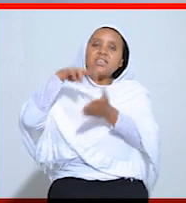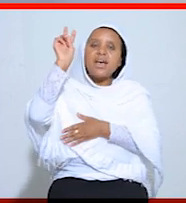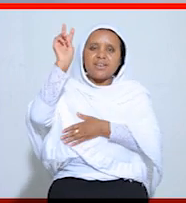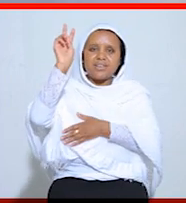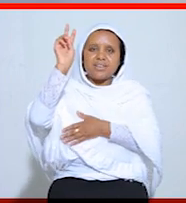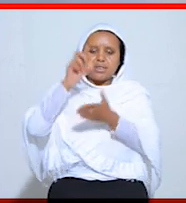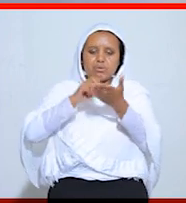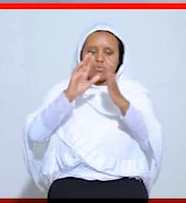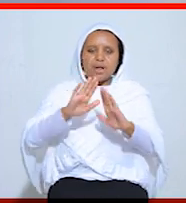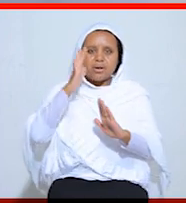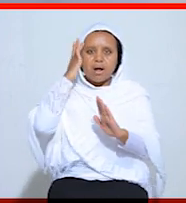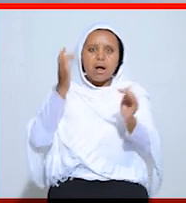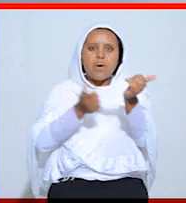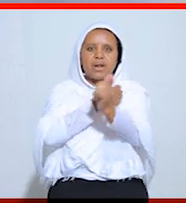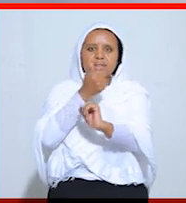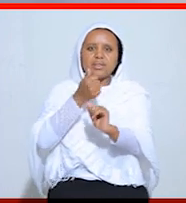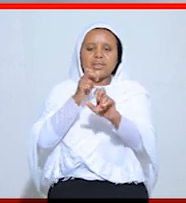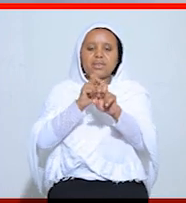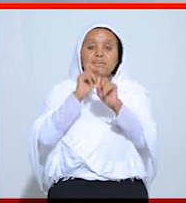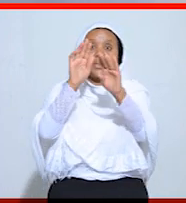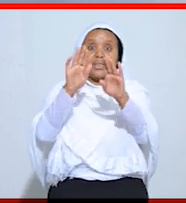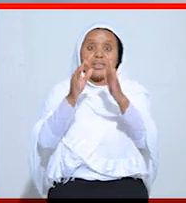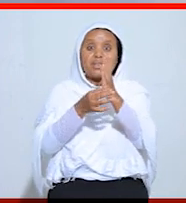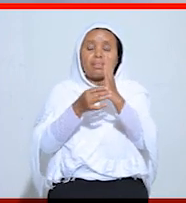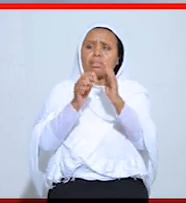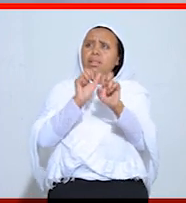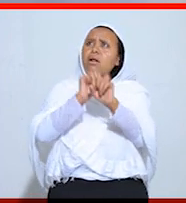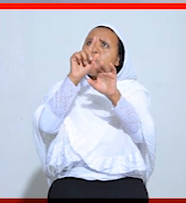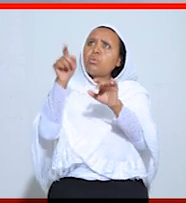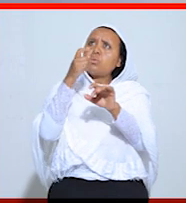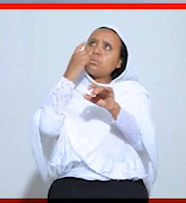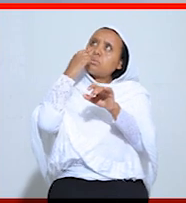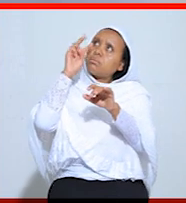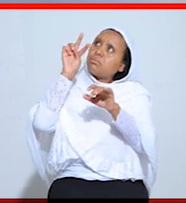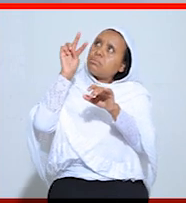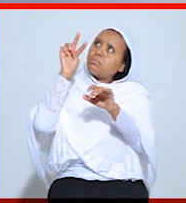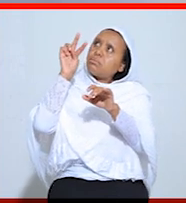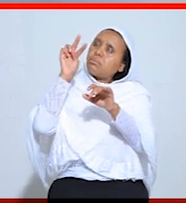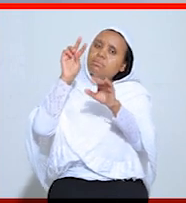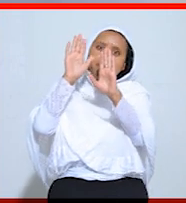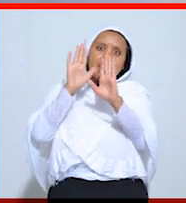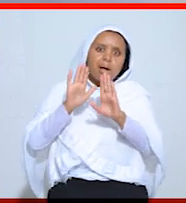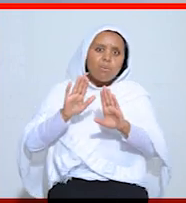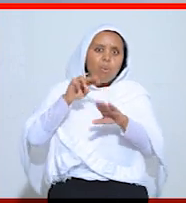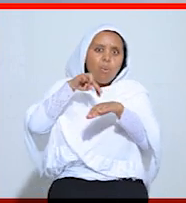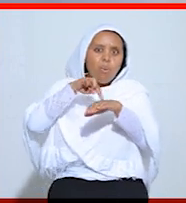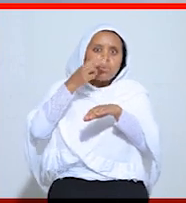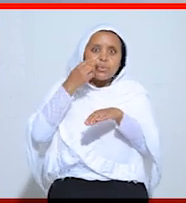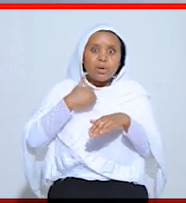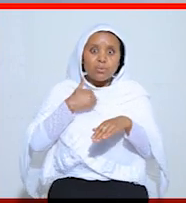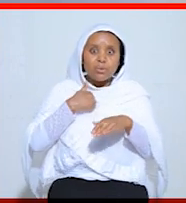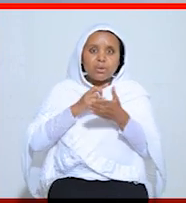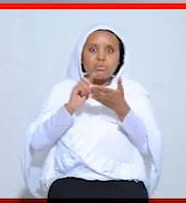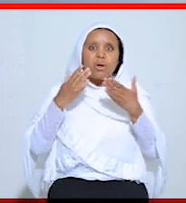ሰማያት ሲያርግ ቅዱሳን ሐዋርያት ከደብረ ዘይት ተራራ ሆነው ሲሄድ በአይናቸው ሸኝተው በመገረም በመደነቅ ቆመው